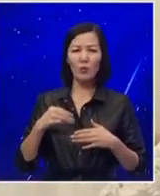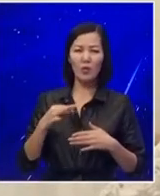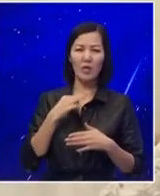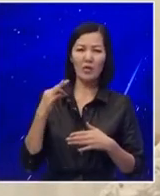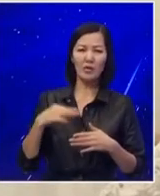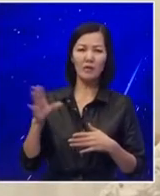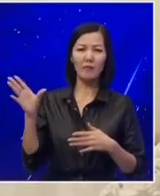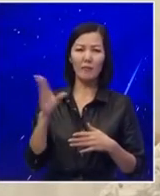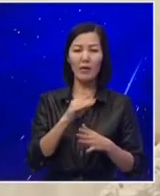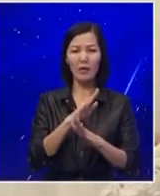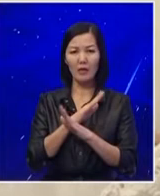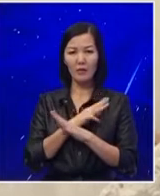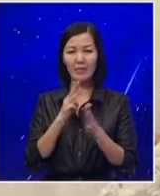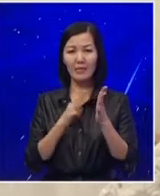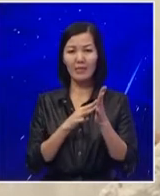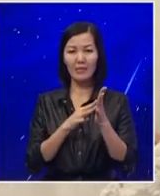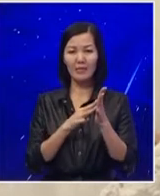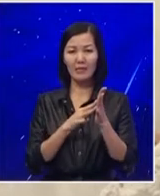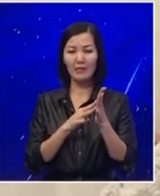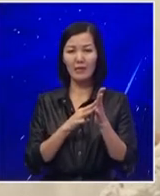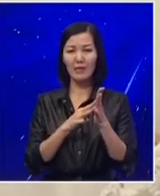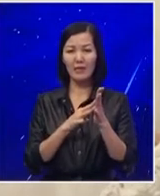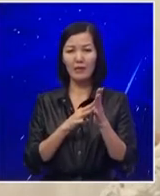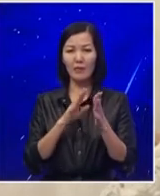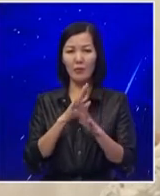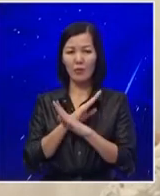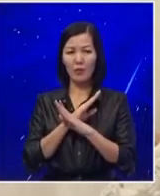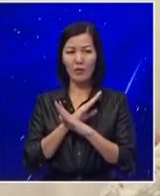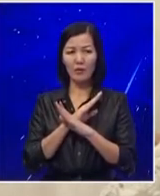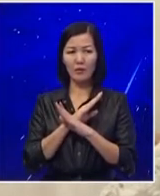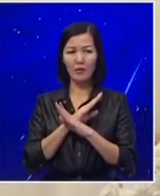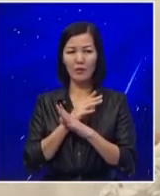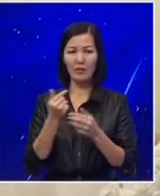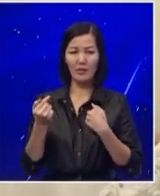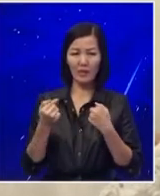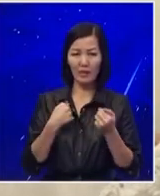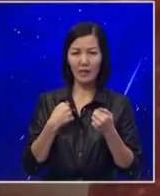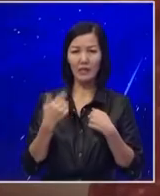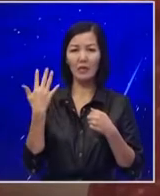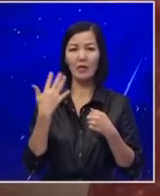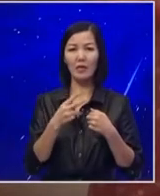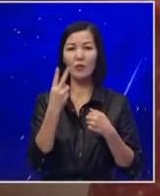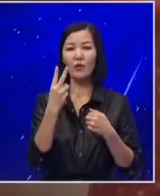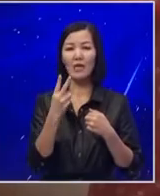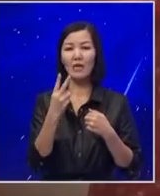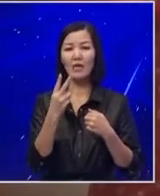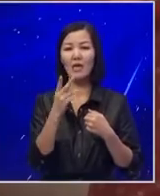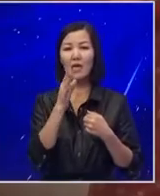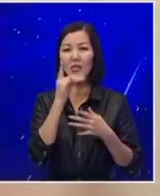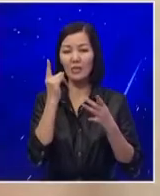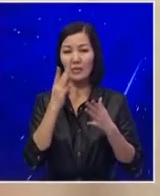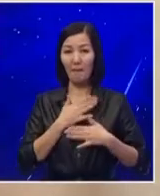8 баласы дүниеден өткен. Сондықтан да балағы бұл кісілер зар болған. 52 жасында мені көріп,